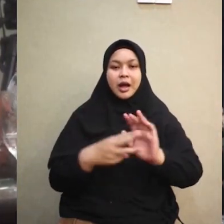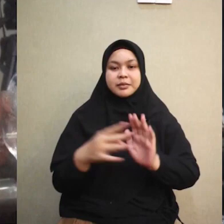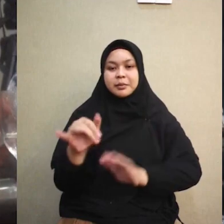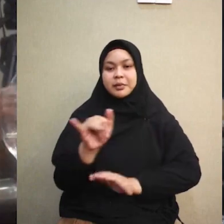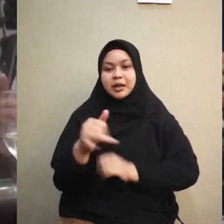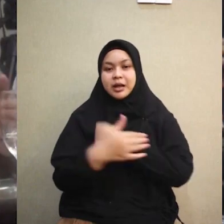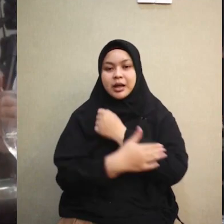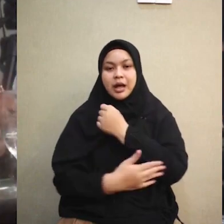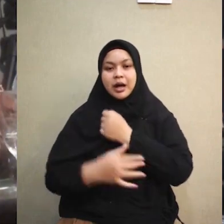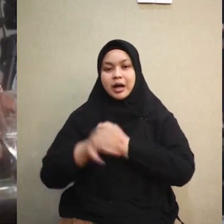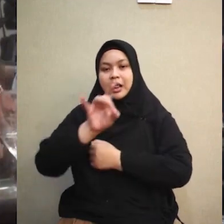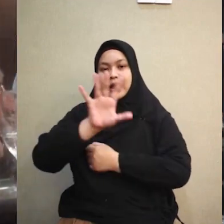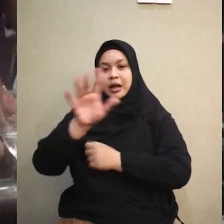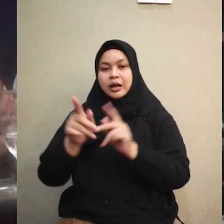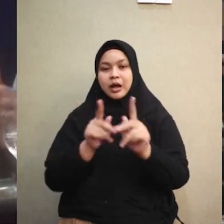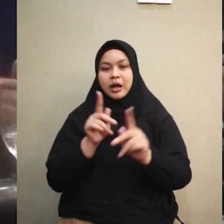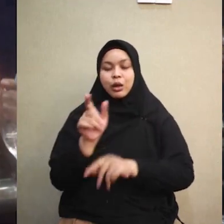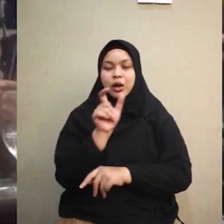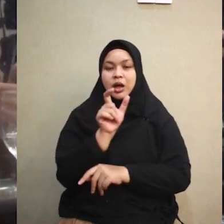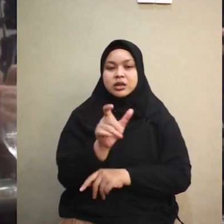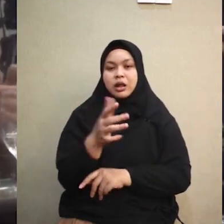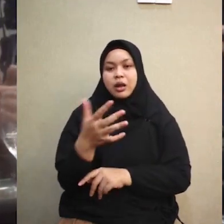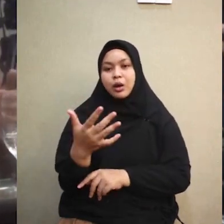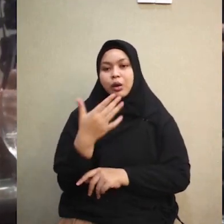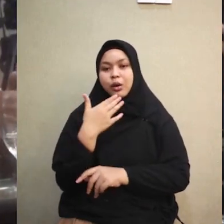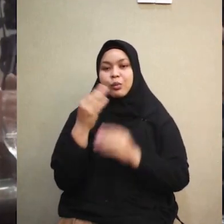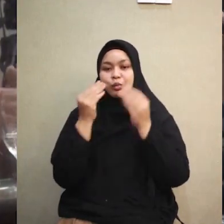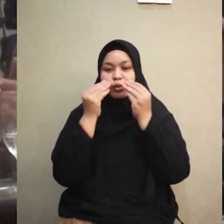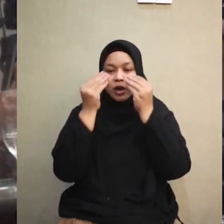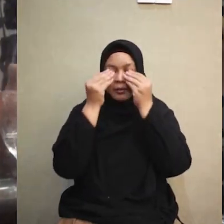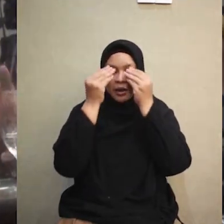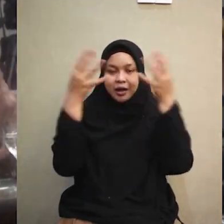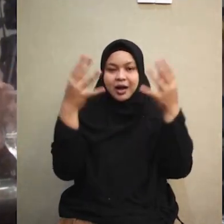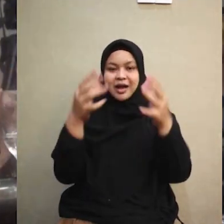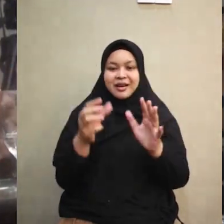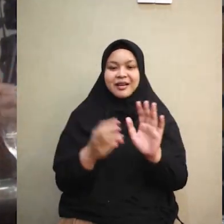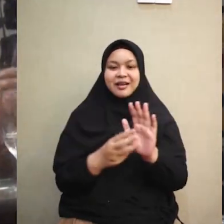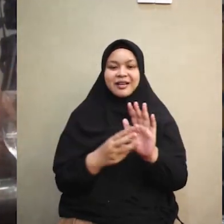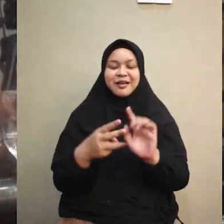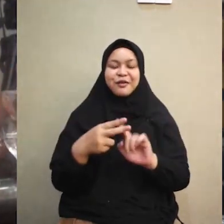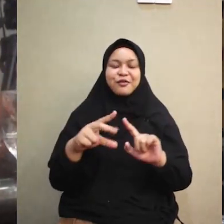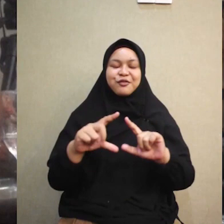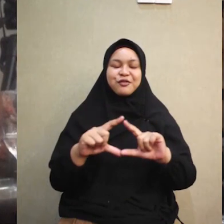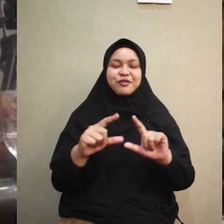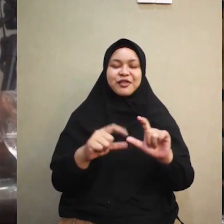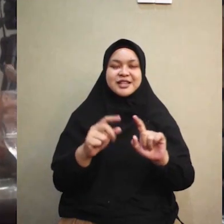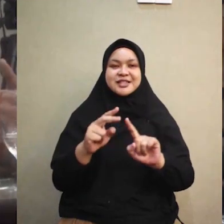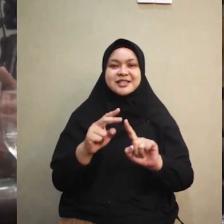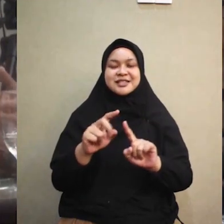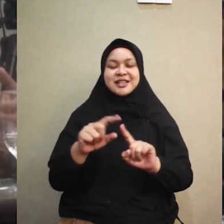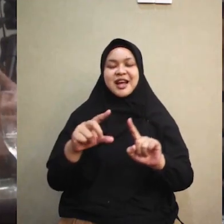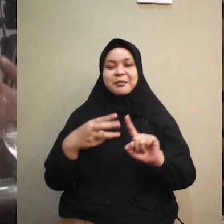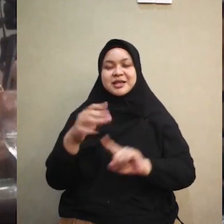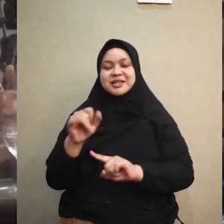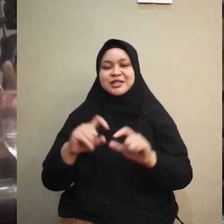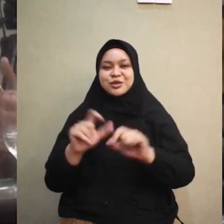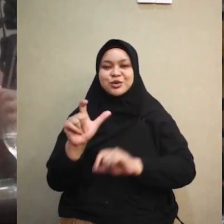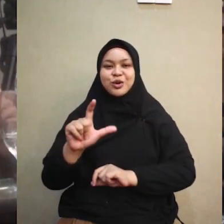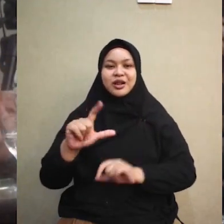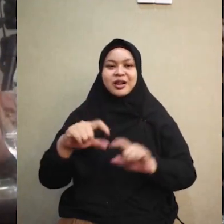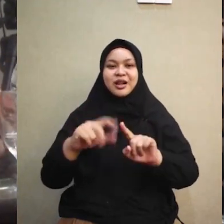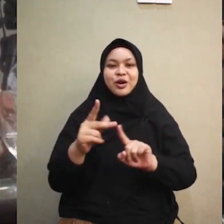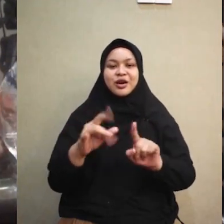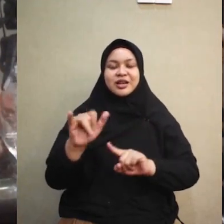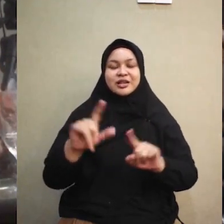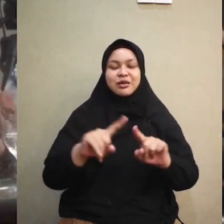itu ya Jadi kalau ada istilah Muhammadiyah itu fastabiqul Khairat gitu mbak berlomba-lomba dalam kebaikan gitu